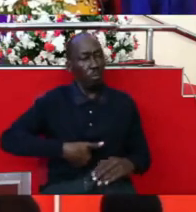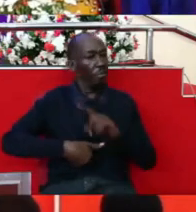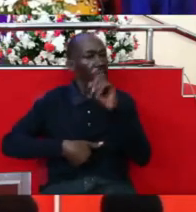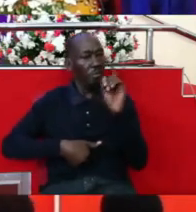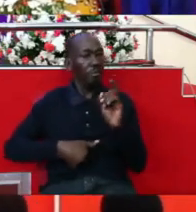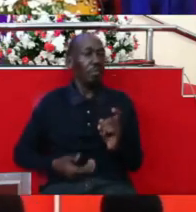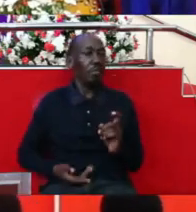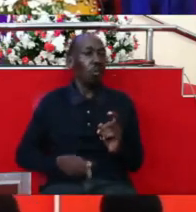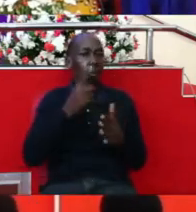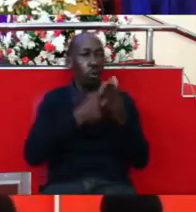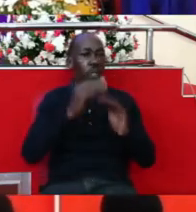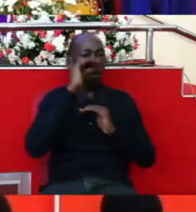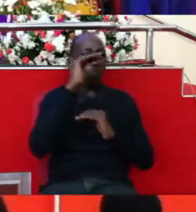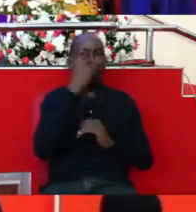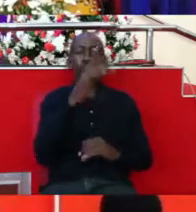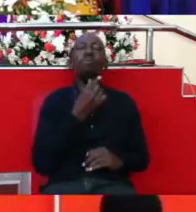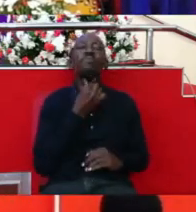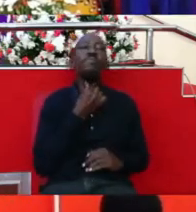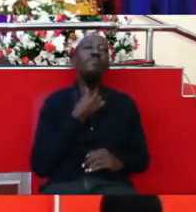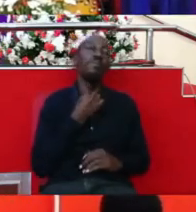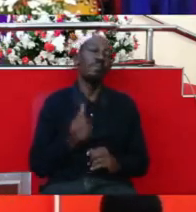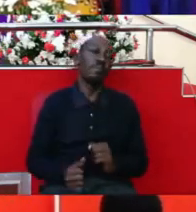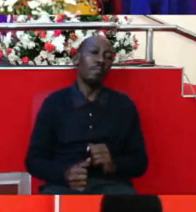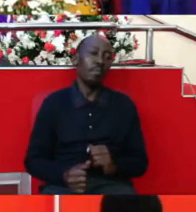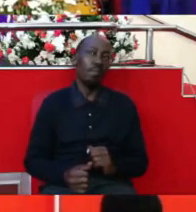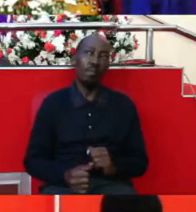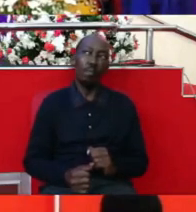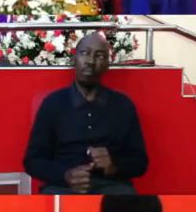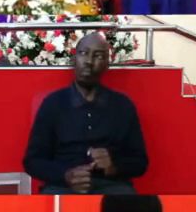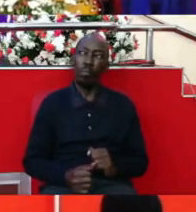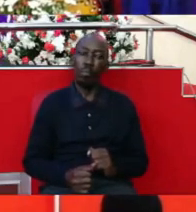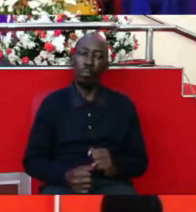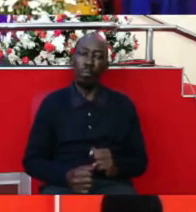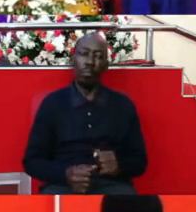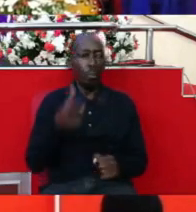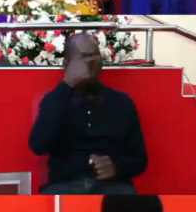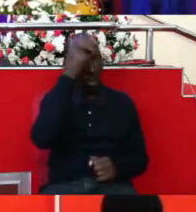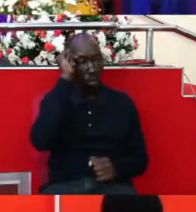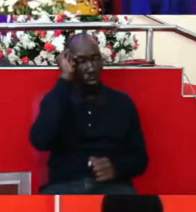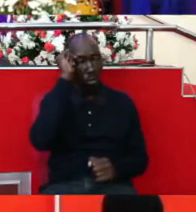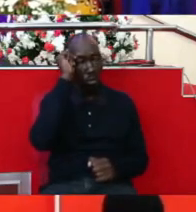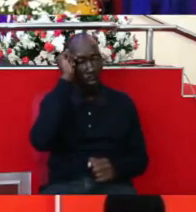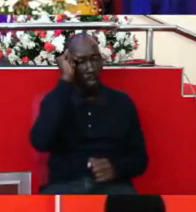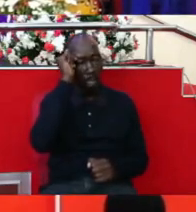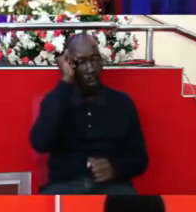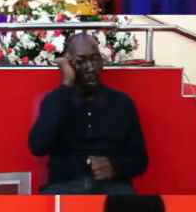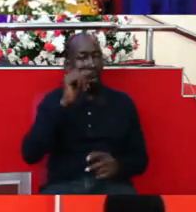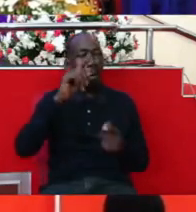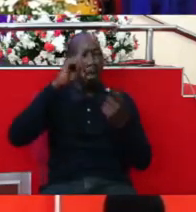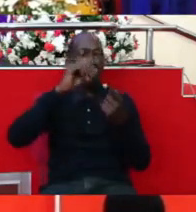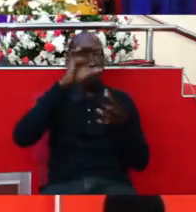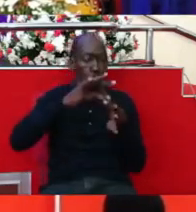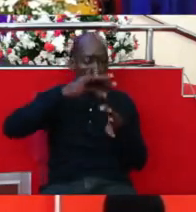ni kipi? What is the level of your thirst? Je, kiwango chako cha kiu ni kipi? Because proportionate to